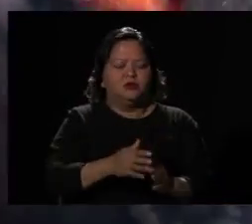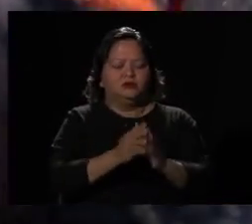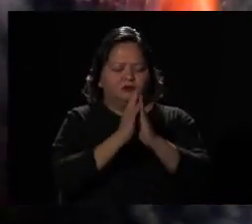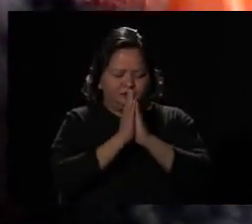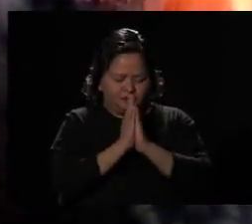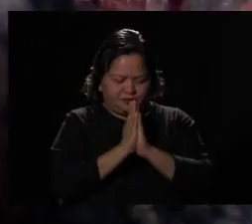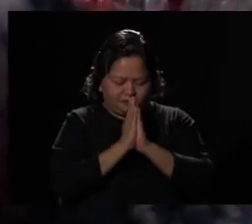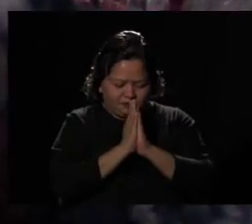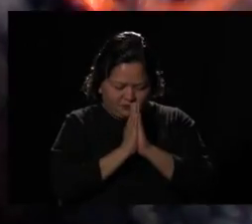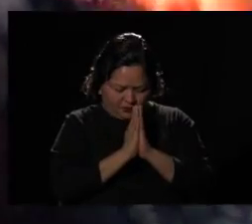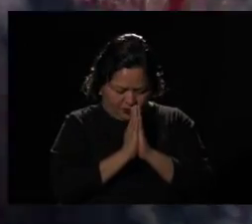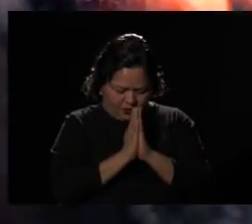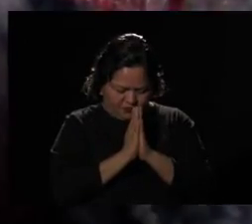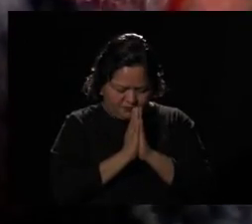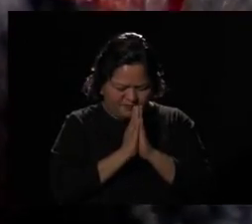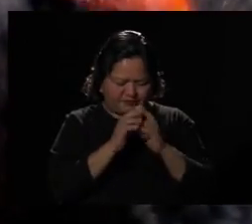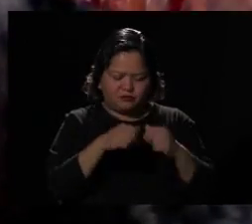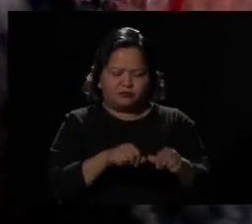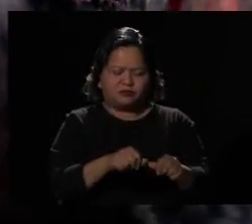amut zafanaitai.